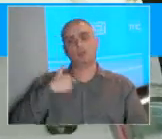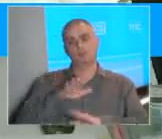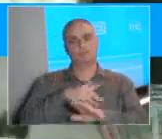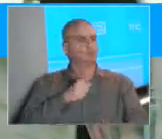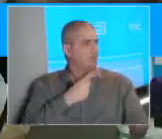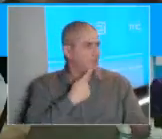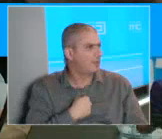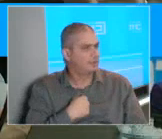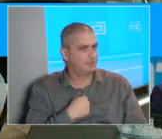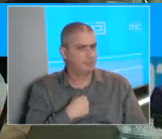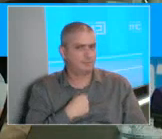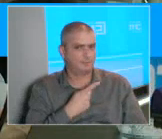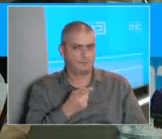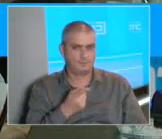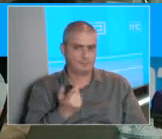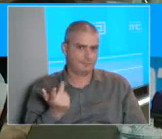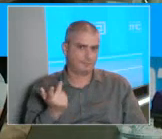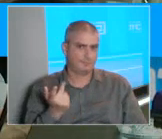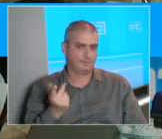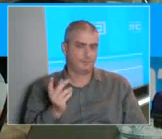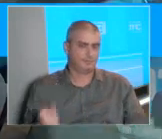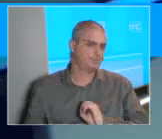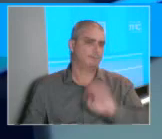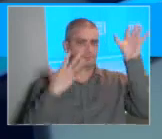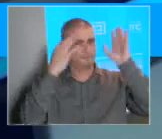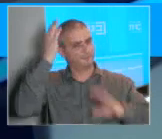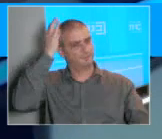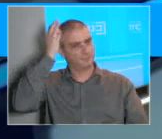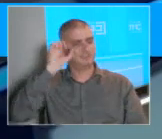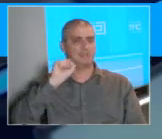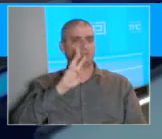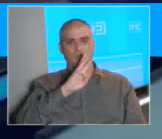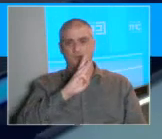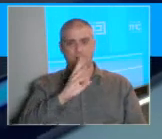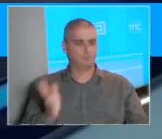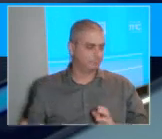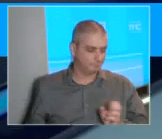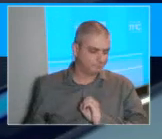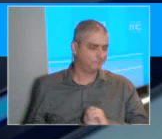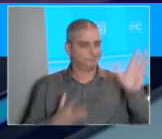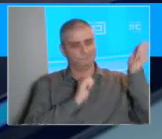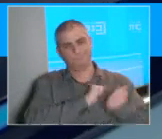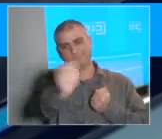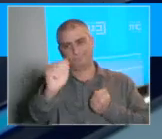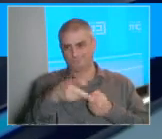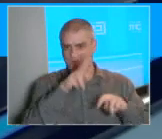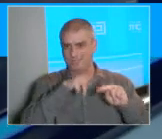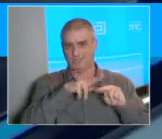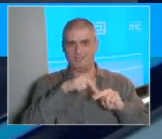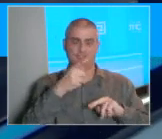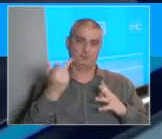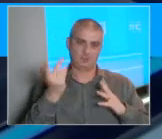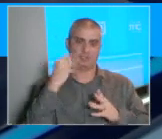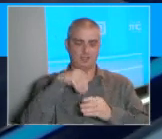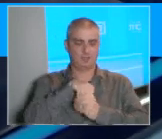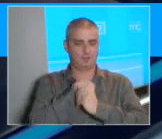מרגישה. תגידי, והזריקה הזאת של סתיו שפיר מתחת לגלגלי האוטובוס, אחרי שהיא